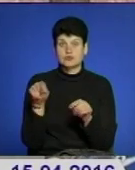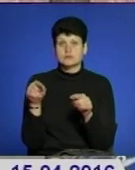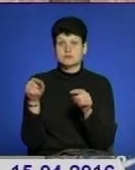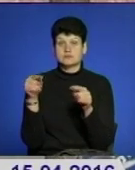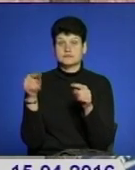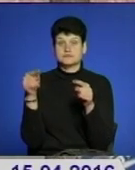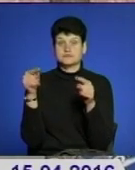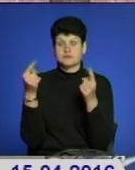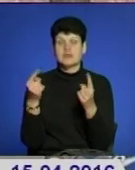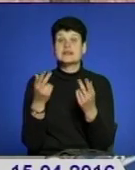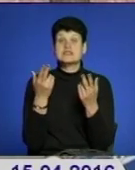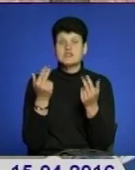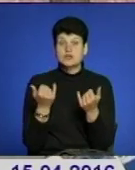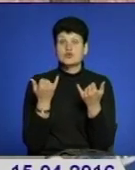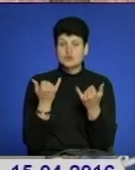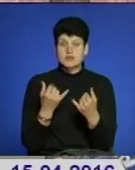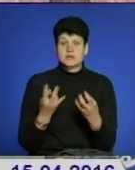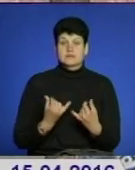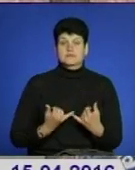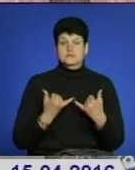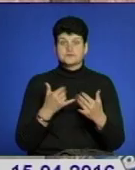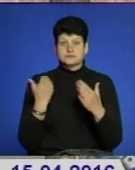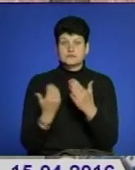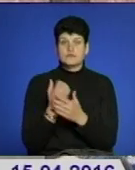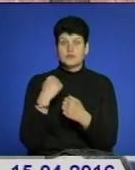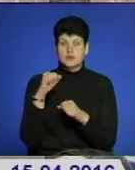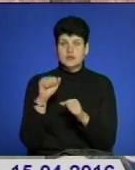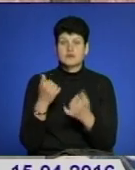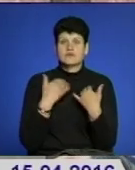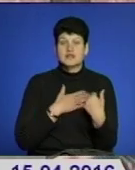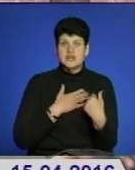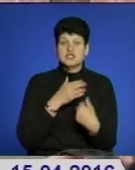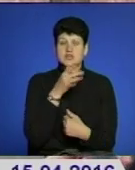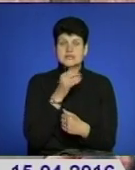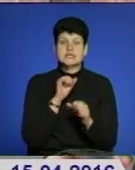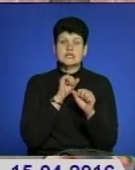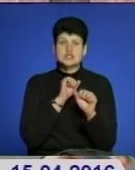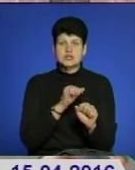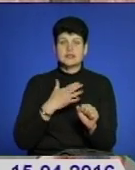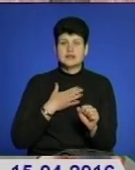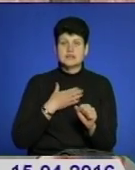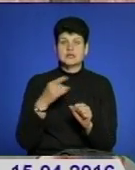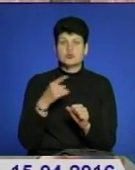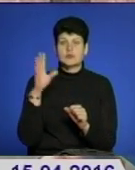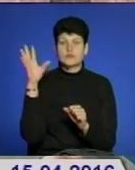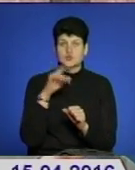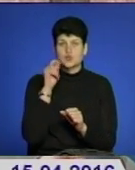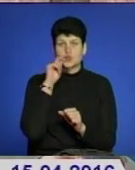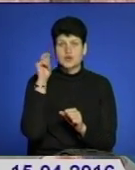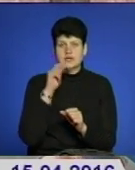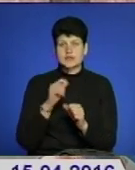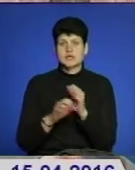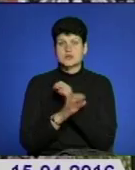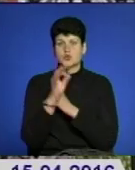новостановлення. І, звичайно, сьогодні мусимо віддати шану і повагу нашим новітнім героям, які вже сьогодні в наш час захищали всіх нас, тернополян і всю Україну на